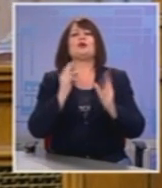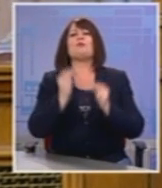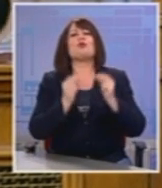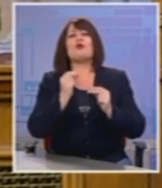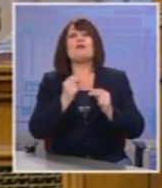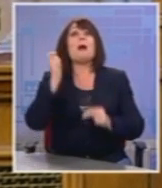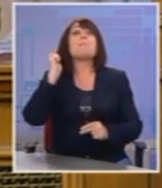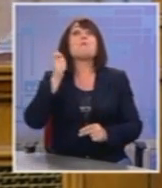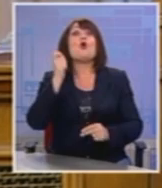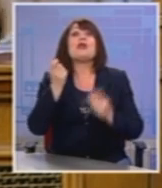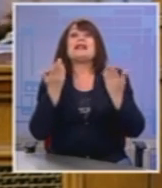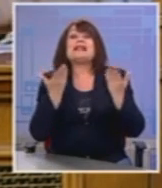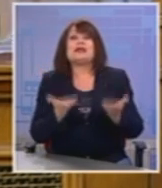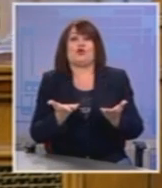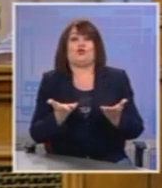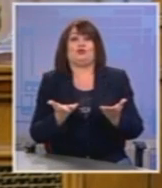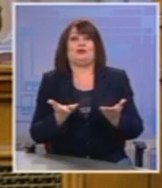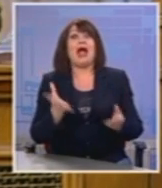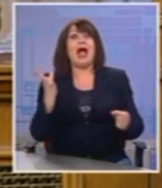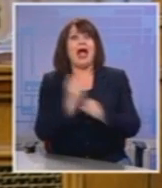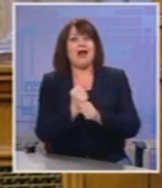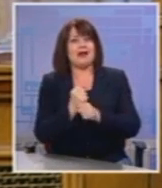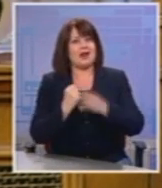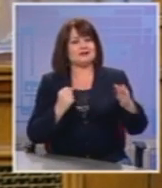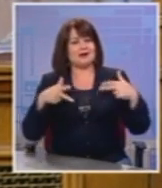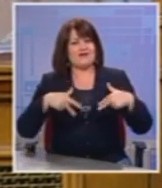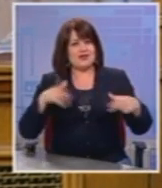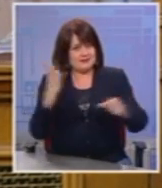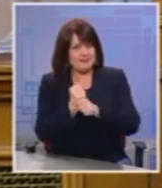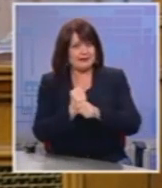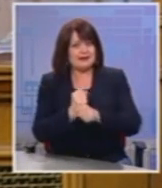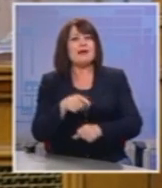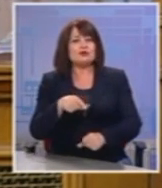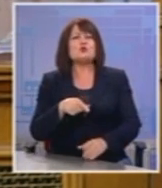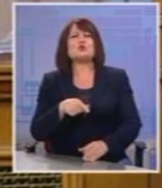το πολιτικό κόστος μιας επιτυχίας στην ελλάδα